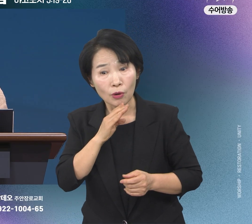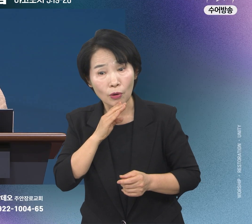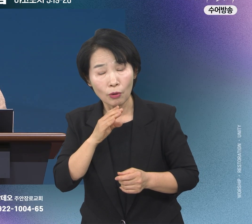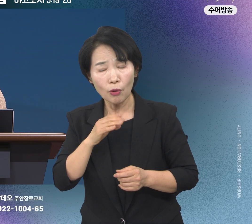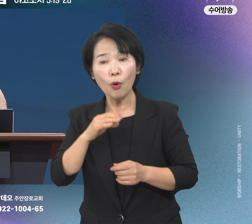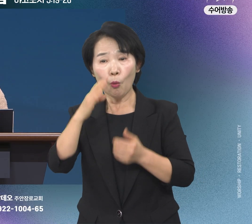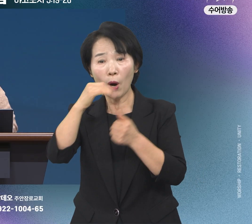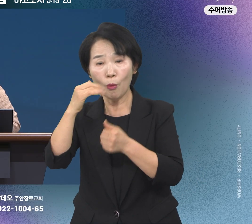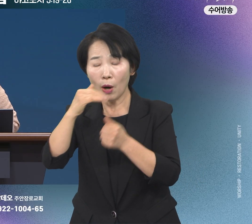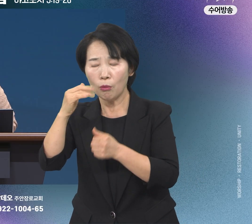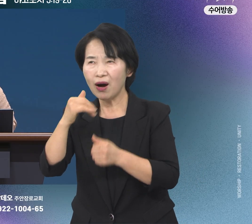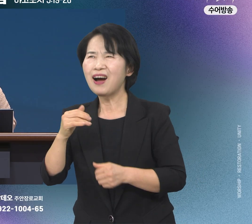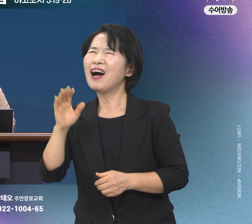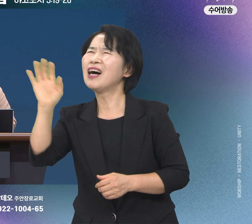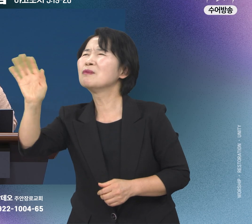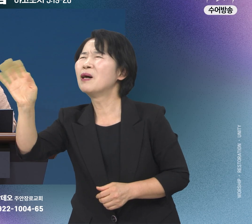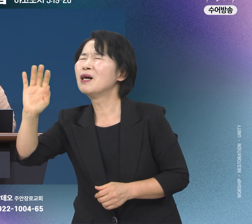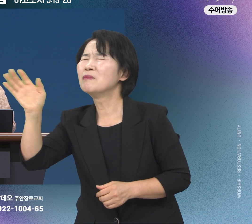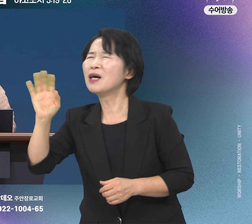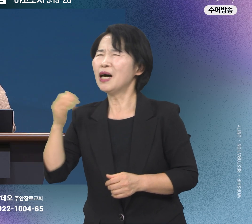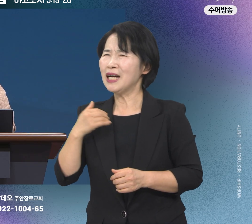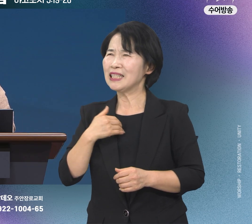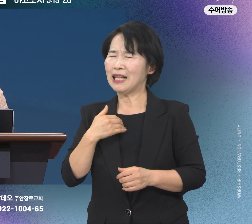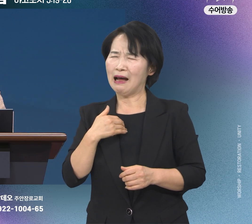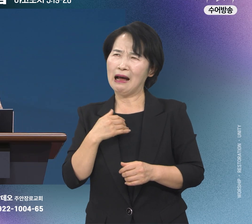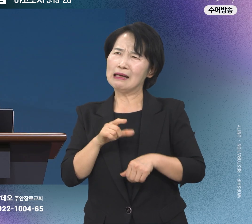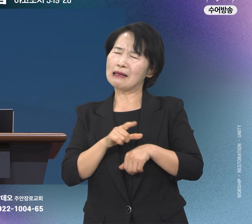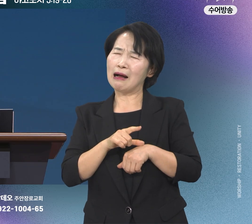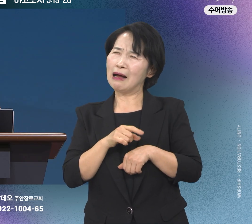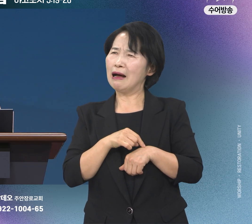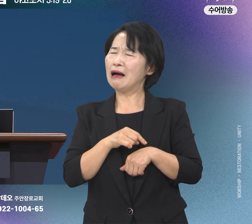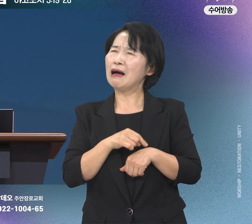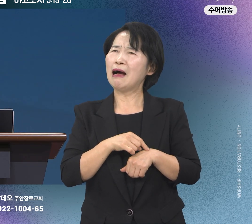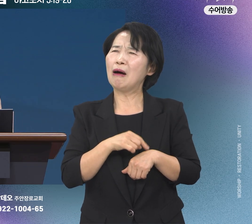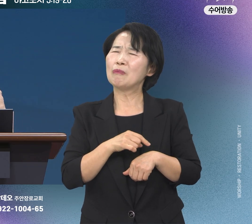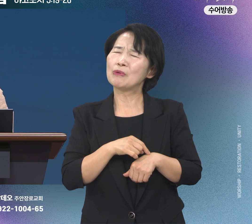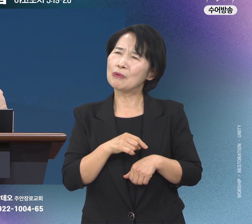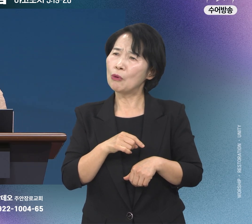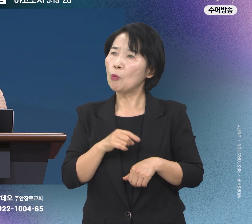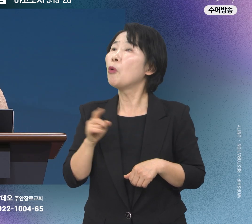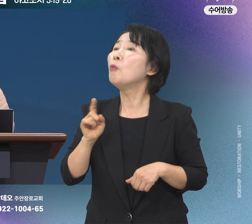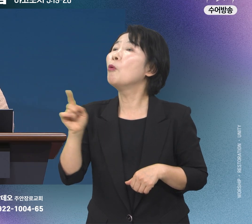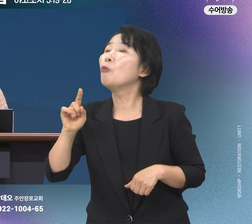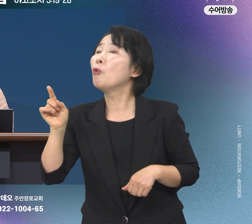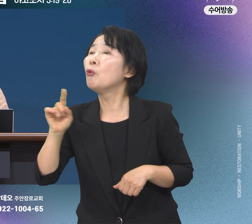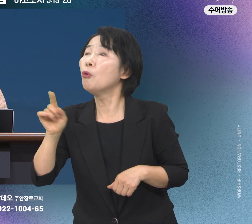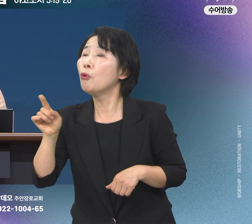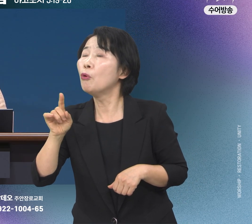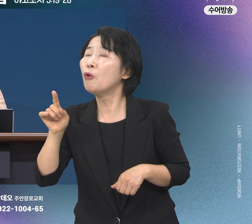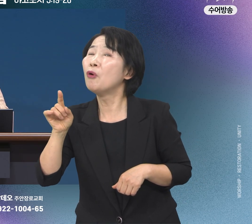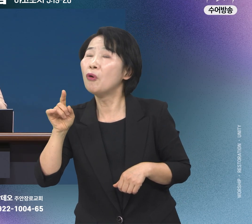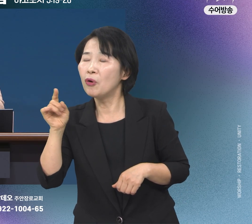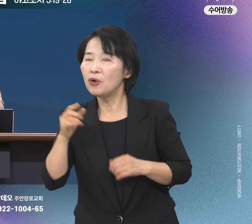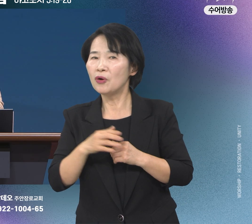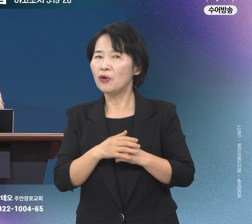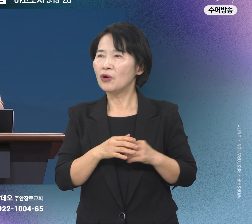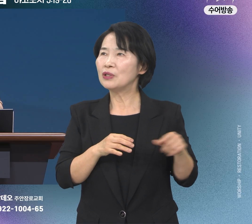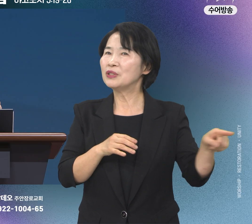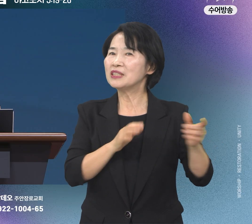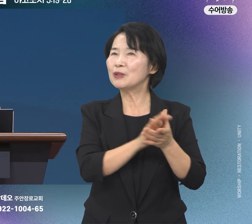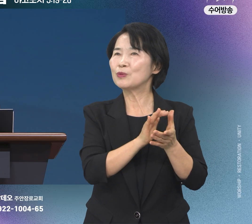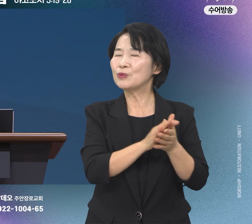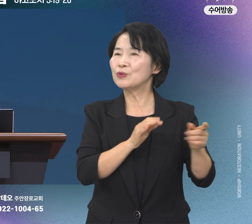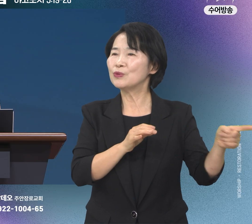들어보겠어? 내가 관심은 있지만 좀 시간은 없어서 그거 뭐 어떻게 하는 건데 하니까 마침